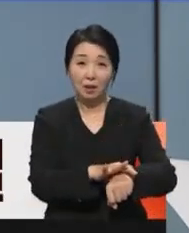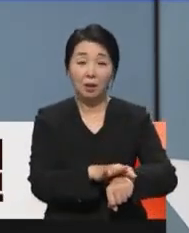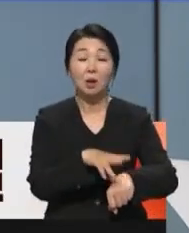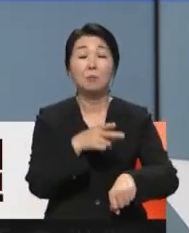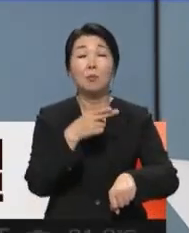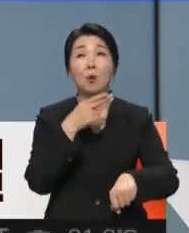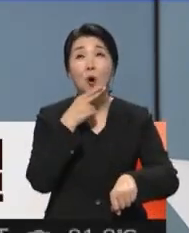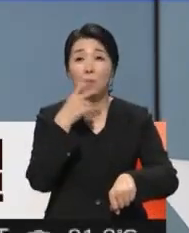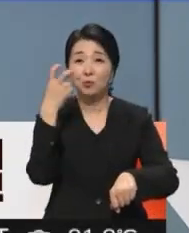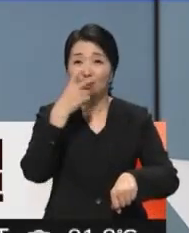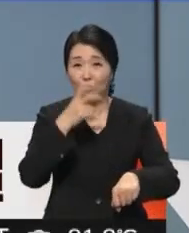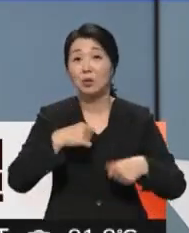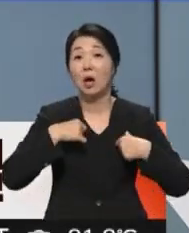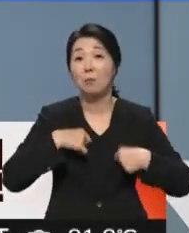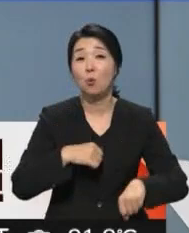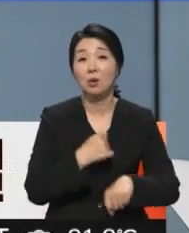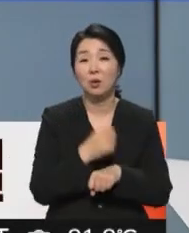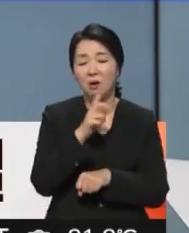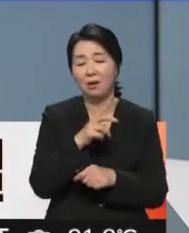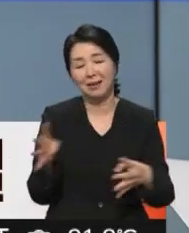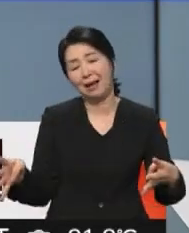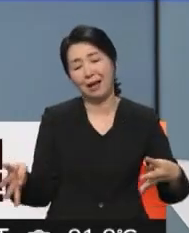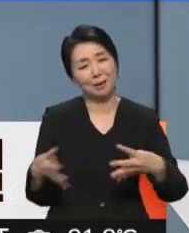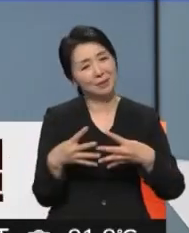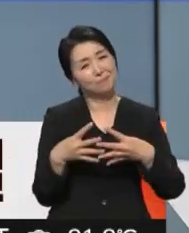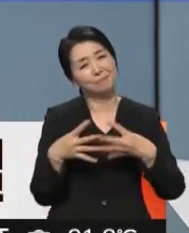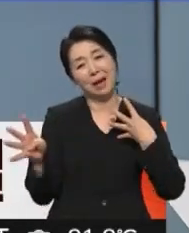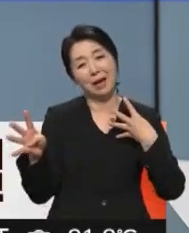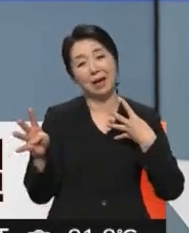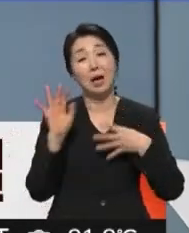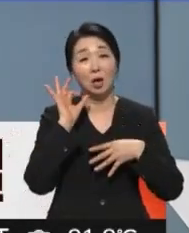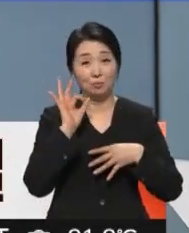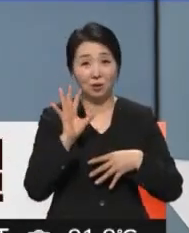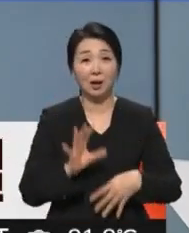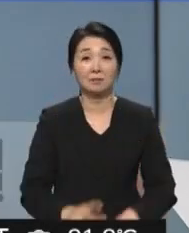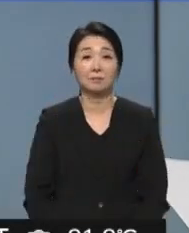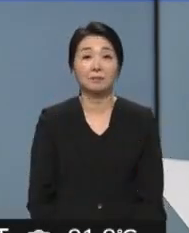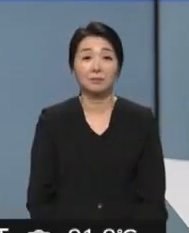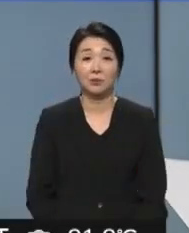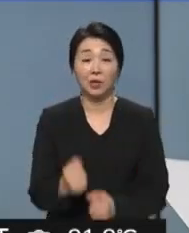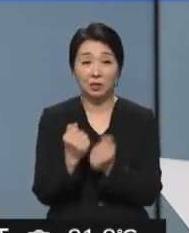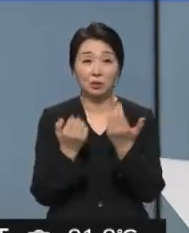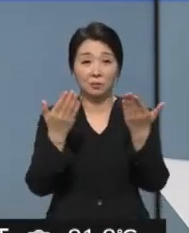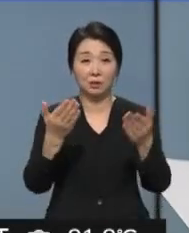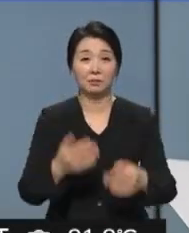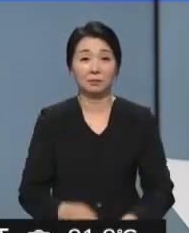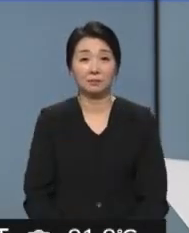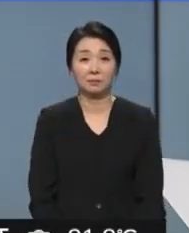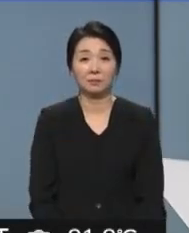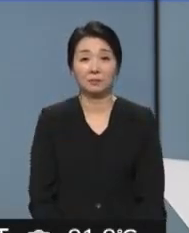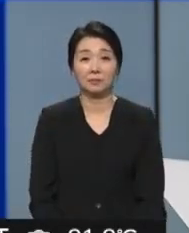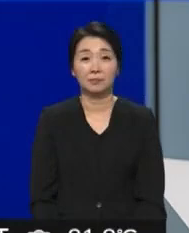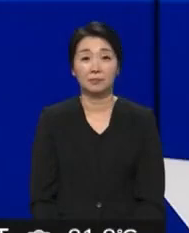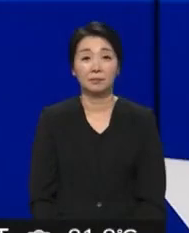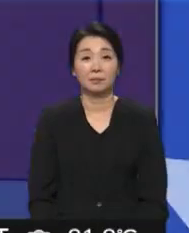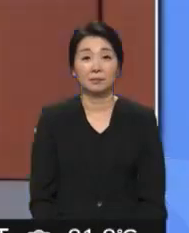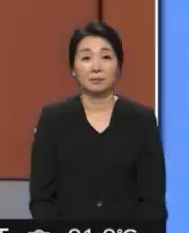제안도 당장은 여야 합의로 현실화되기는 어려운 분위기입니다. 관련 소식을 유정아 상황실장이 정리했습니다.